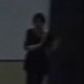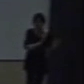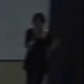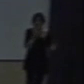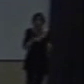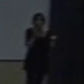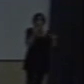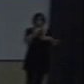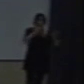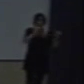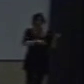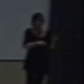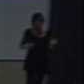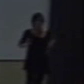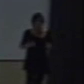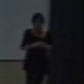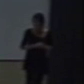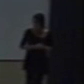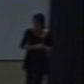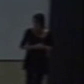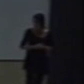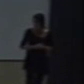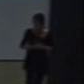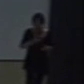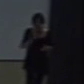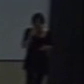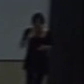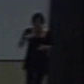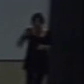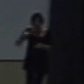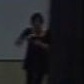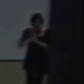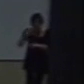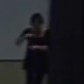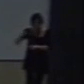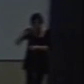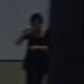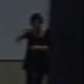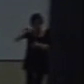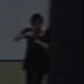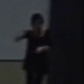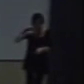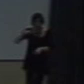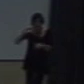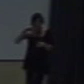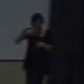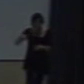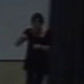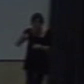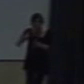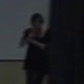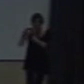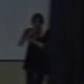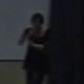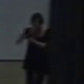aquest senyor que ho posa ben fàcil i és un dels millors periodistes que té, la veritat, a més és un periodista d'exclusives d'aquestes així una mica rocambolesques i troba coses o